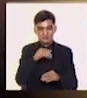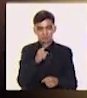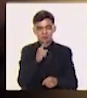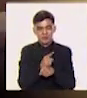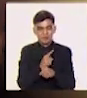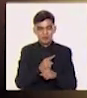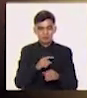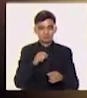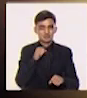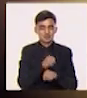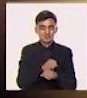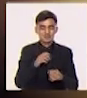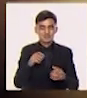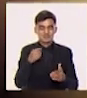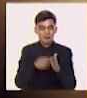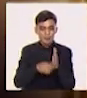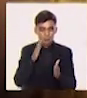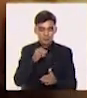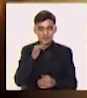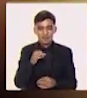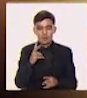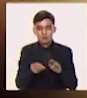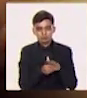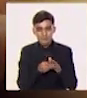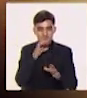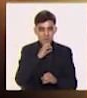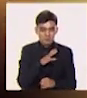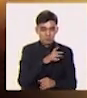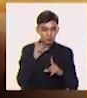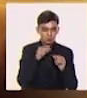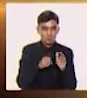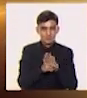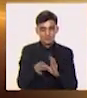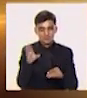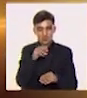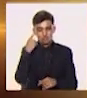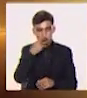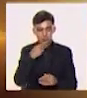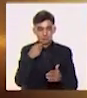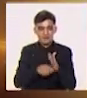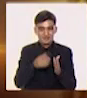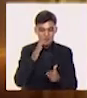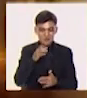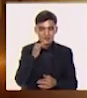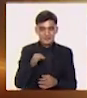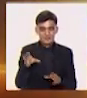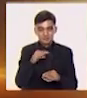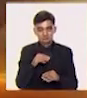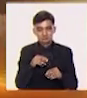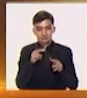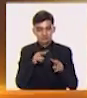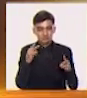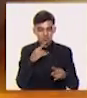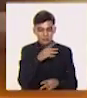басшысы парақорларды ұлысымызға түсіруге көмектесетін азаматтарды заңды түрде мықтап қорғауымызға жеттеді. Әзірге шетелдік